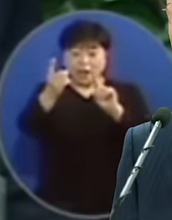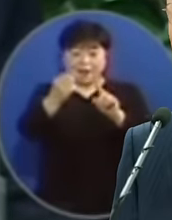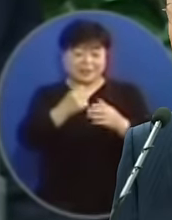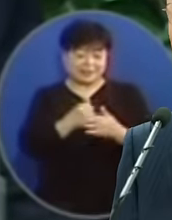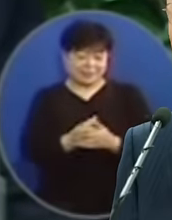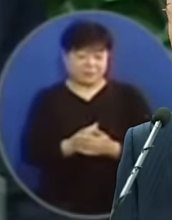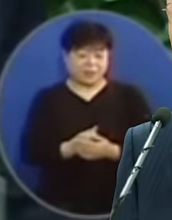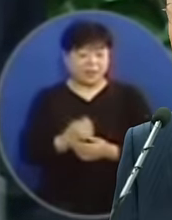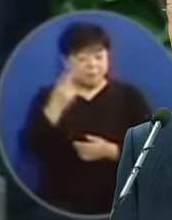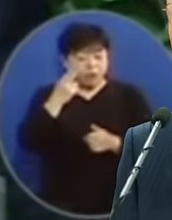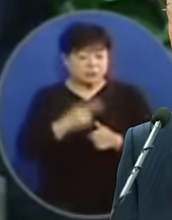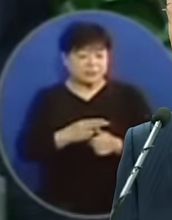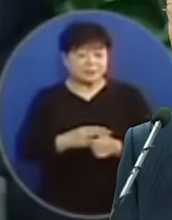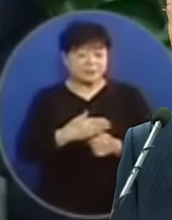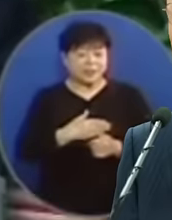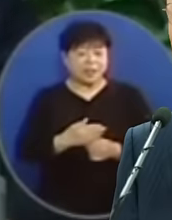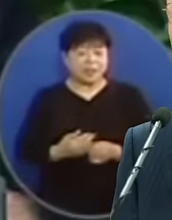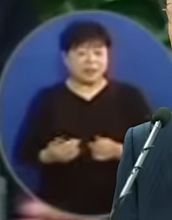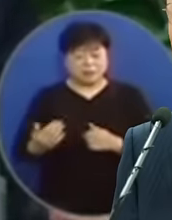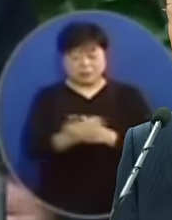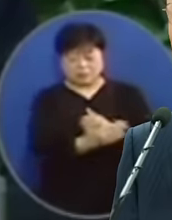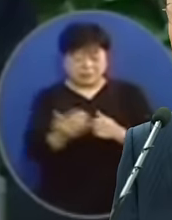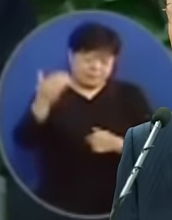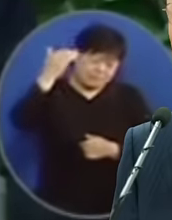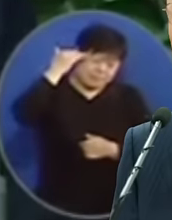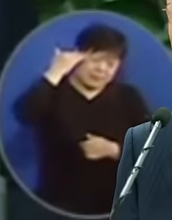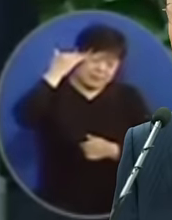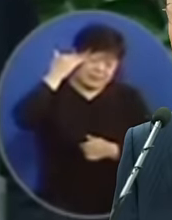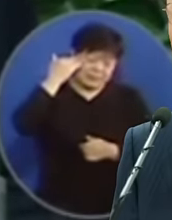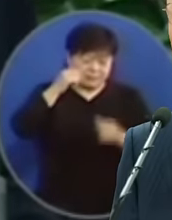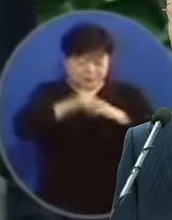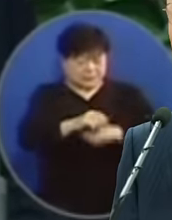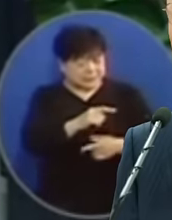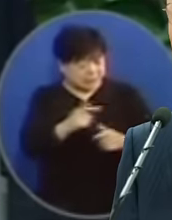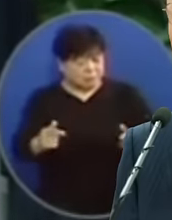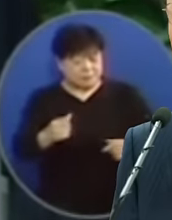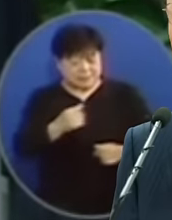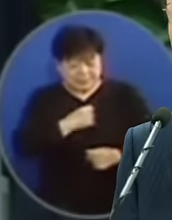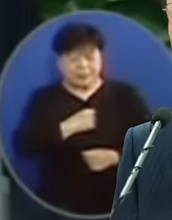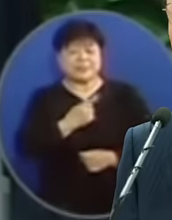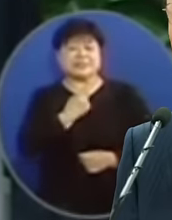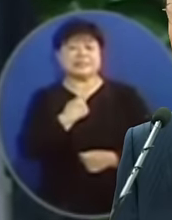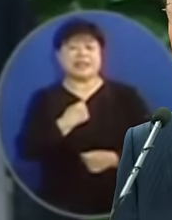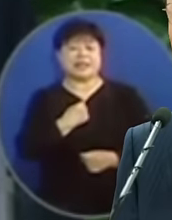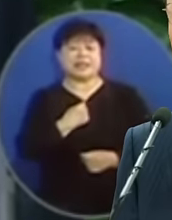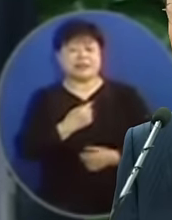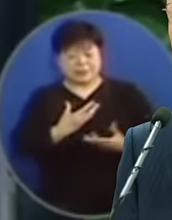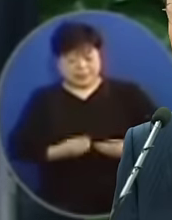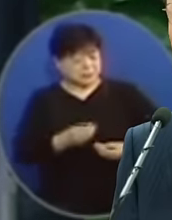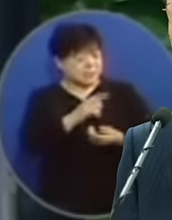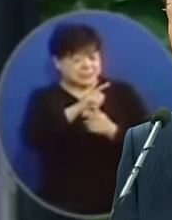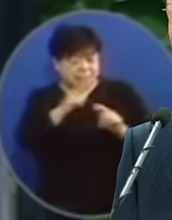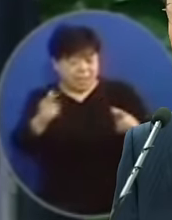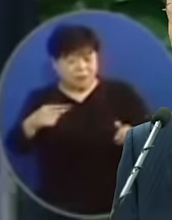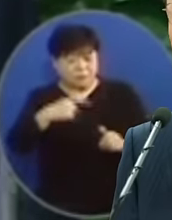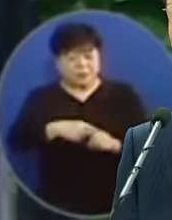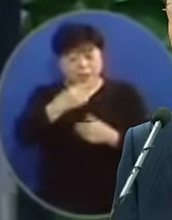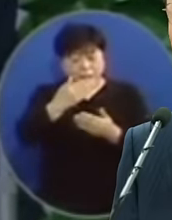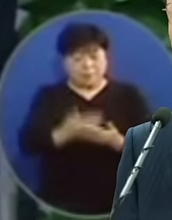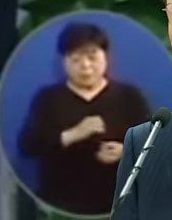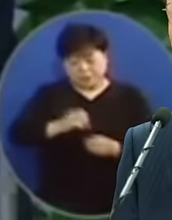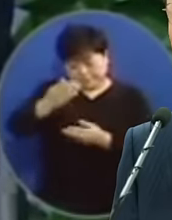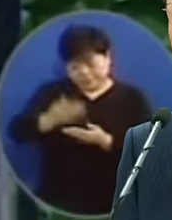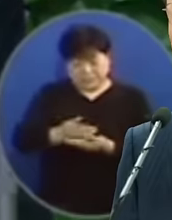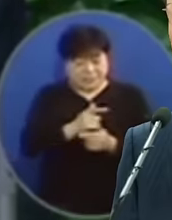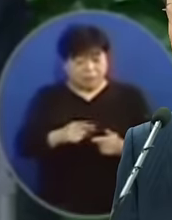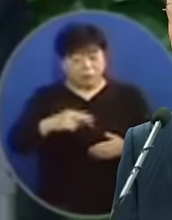그러므로 바울은 말하기를 내가 사방으로 우겨삼을 당하여도 쌓이지 아니하고 답답한 일을 당해도 낙심하지 아니하고 핍박을 당해도